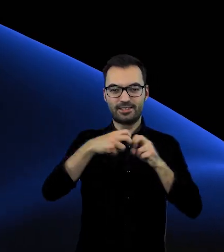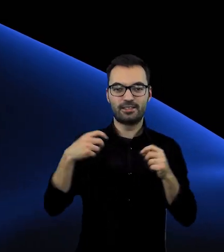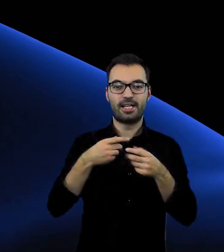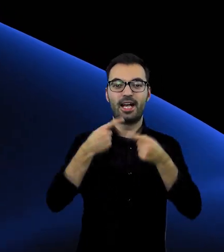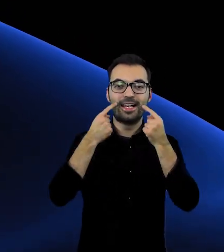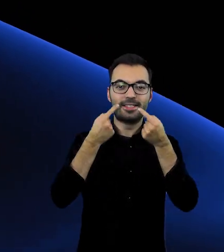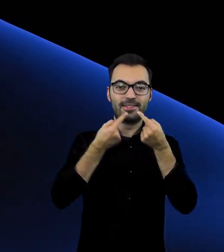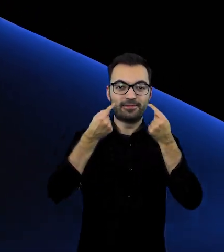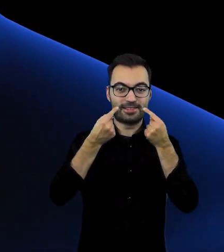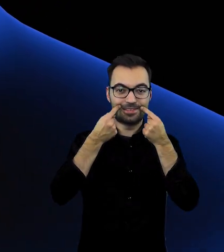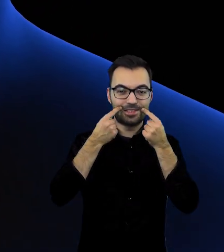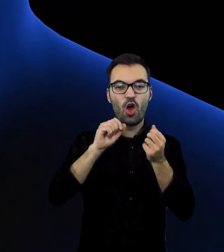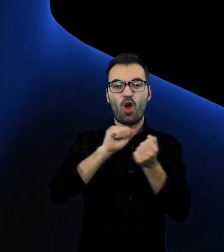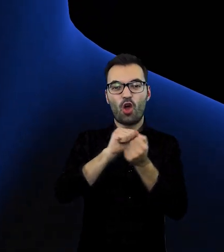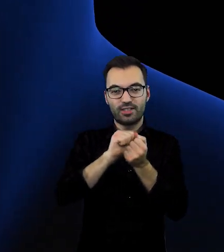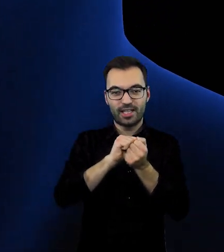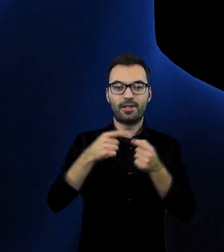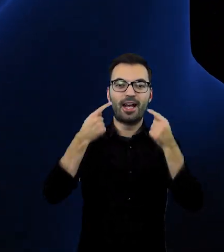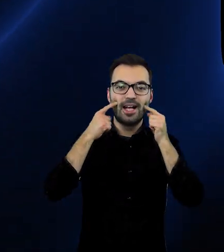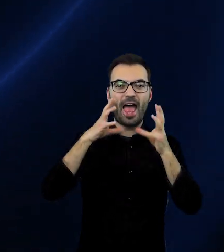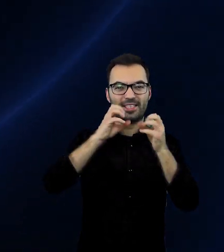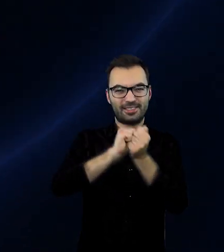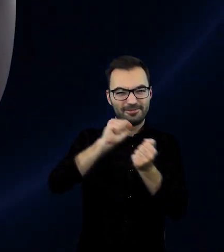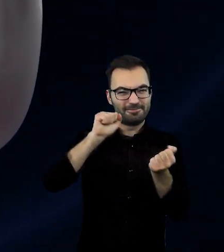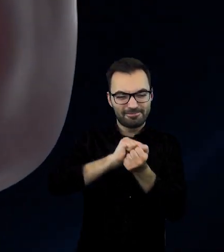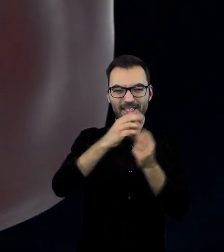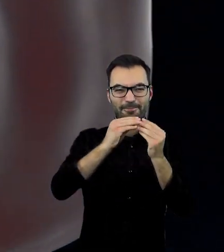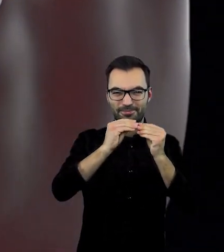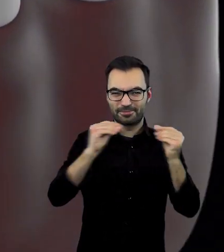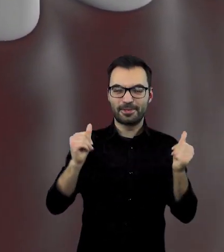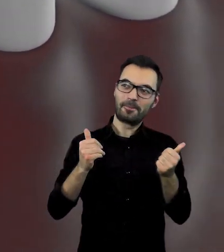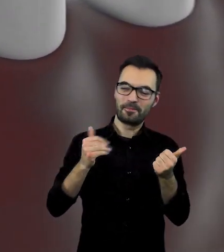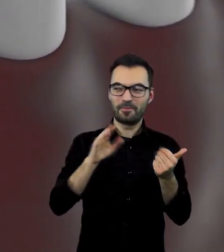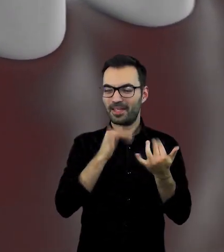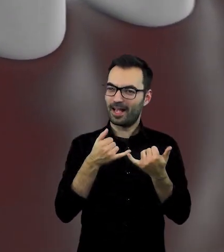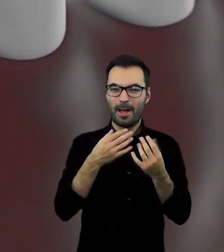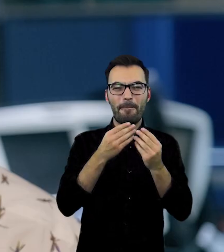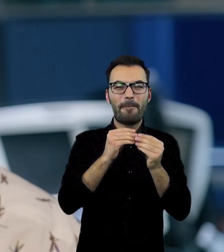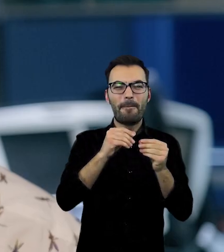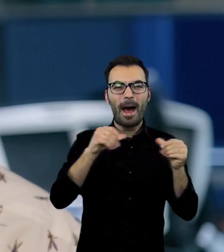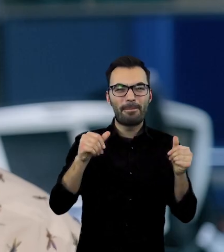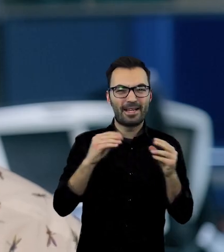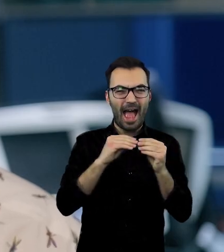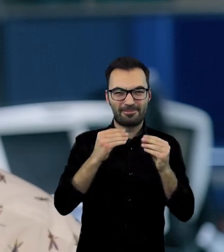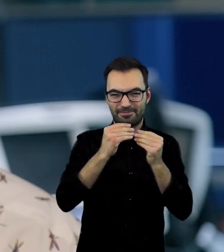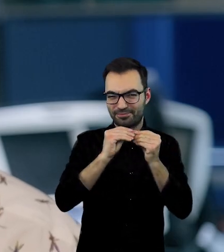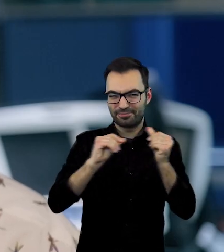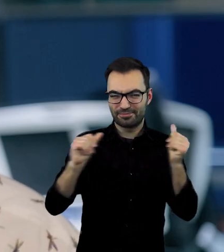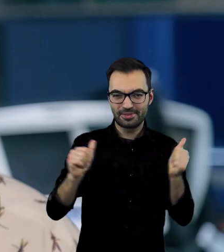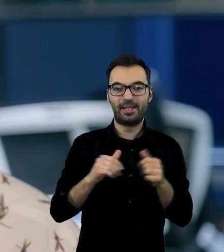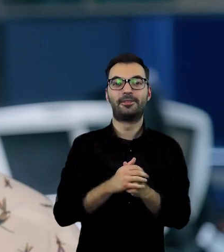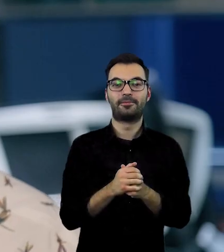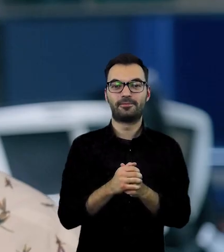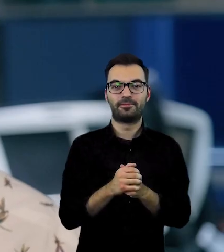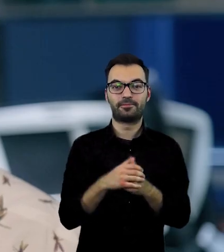i rozrywają większe kęsy, zęby przedtrzonowe rozdrabniają, a trzonowe miażdżą jedzenie tak, aby powstało z